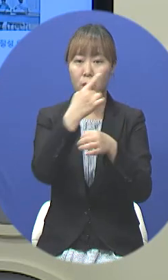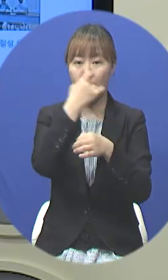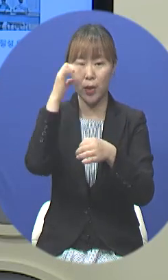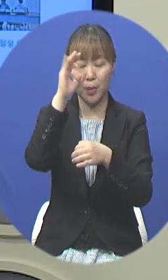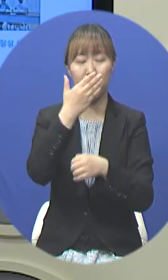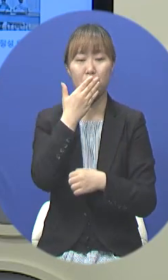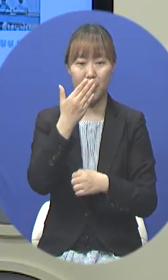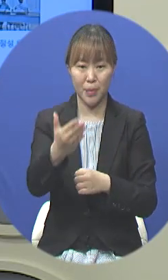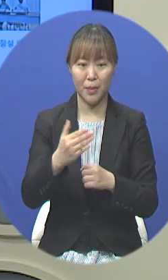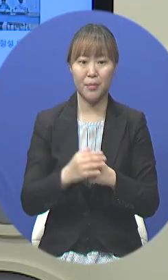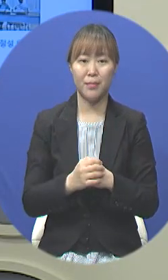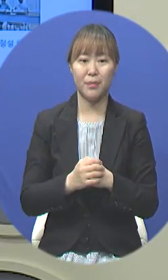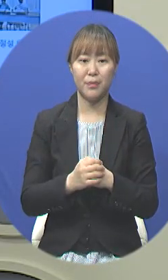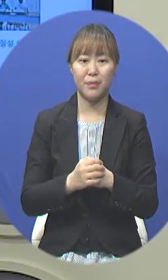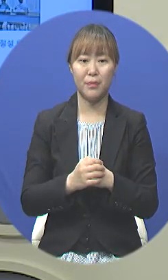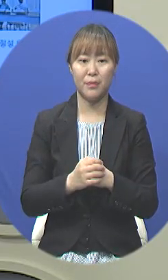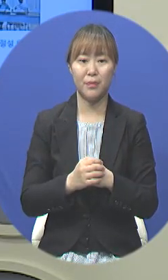확인하실 수 있습니다